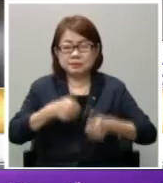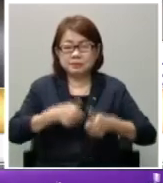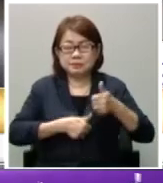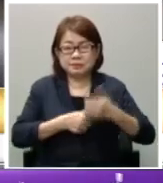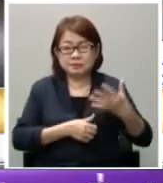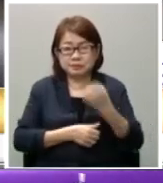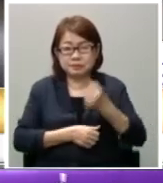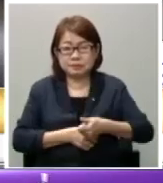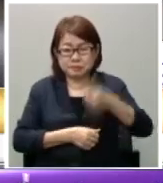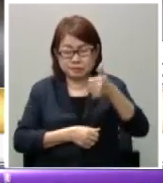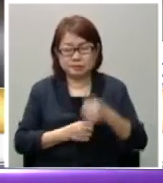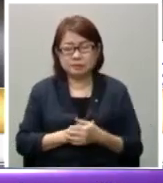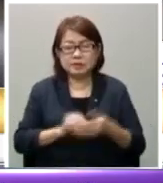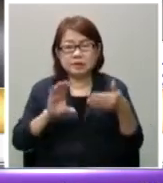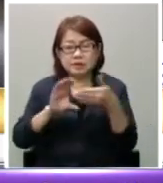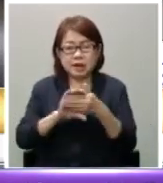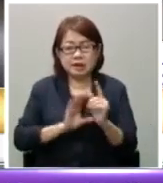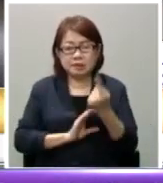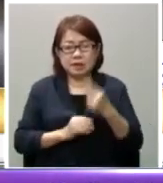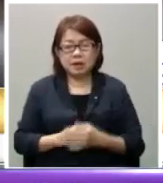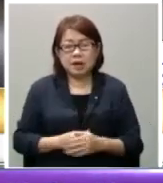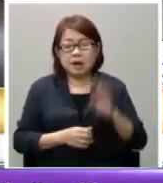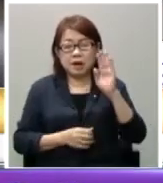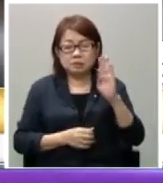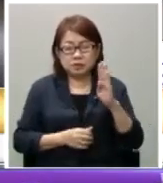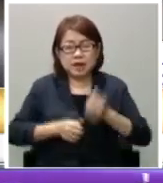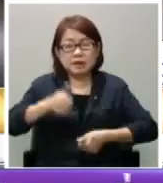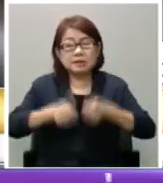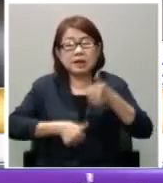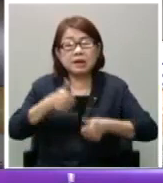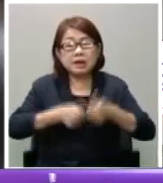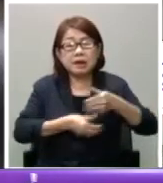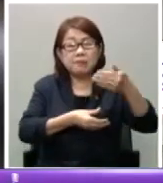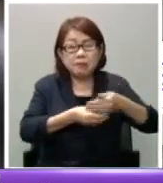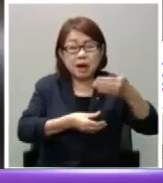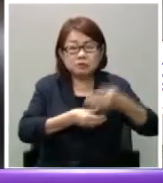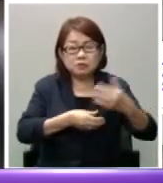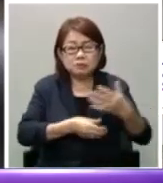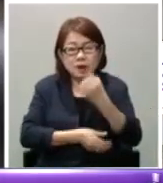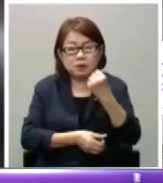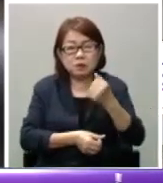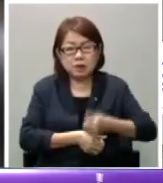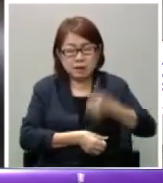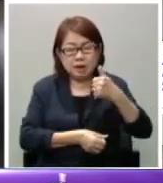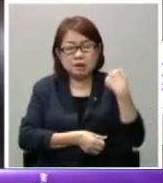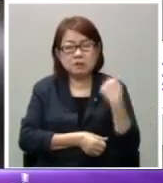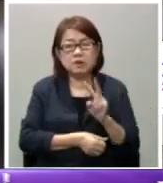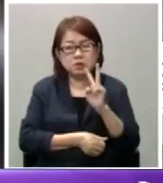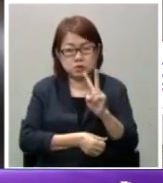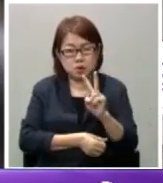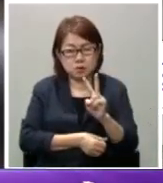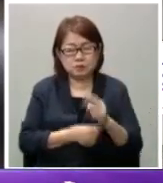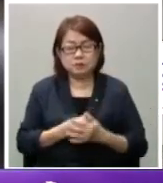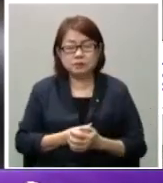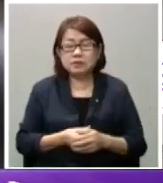สไลด์ต่อมานะครับบริษัทที่ประมูลได้เนี่ยครับมันมี2บริษัทที่รวมกันเขาเ